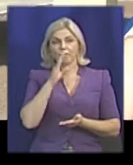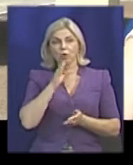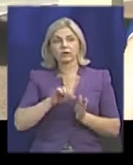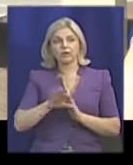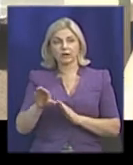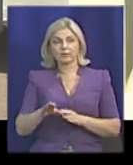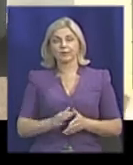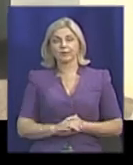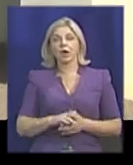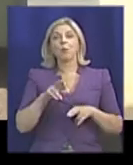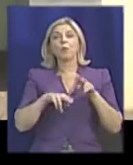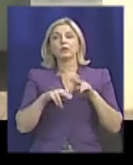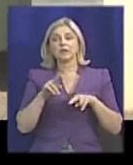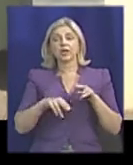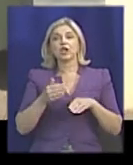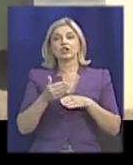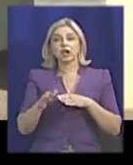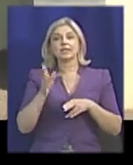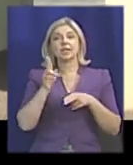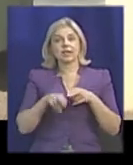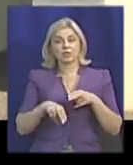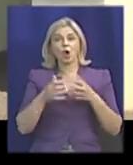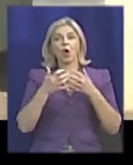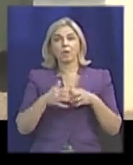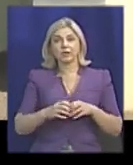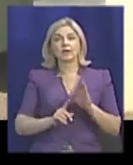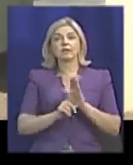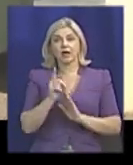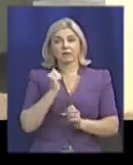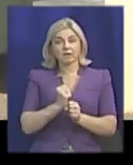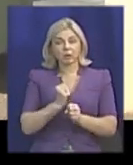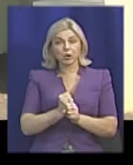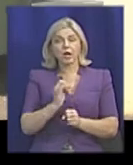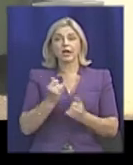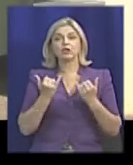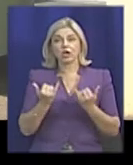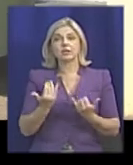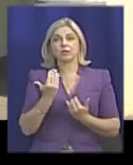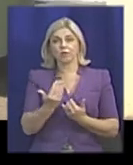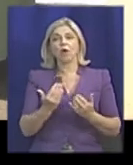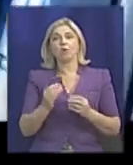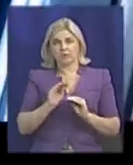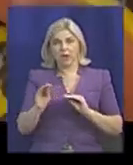вже закінчено. Будівельна частина вже закінчена. Обладнання введене в експлуатацію і зараз йде його налагодження.